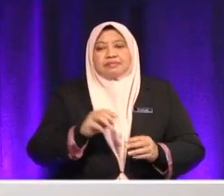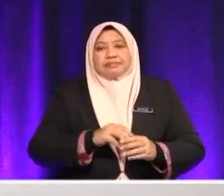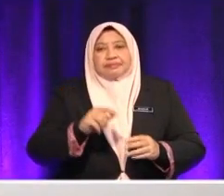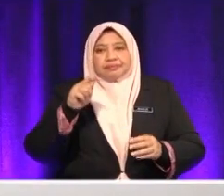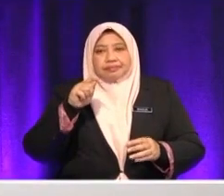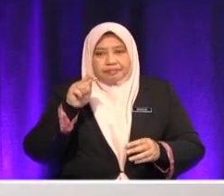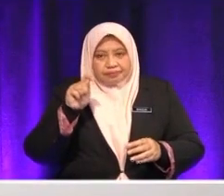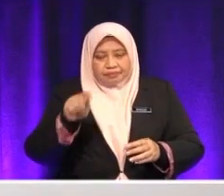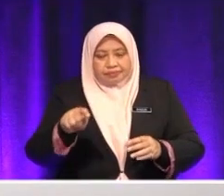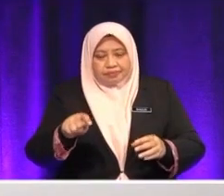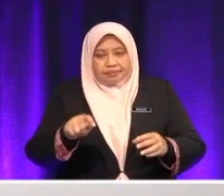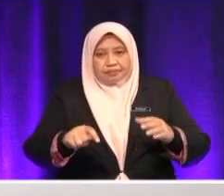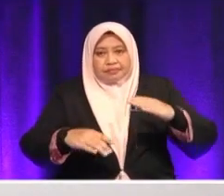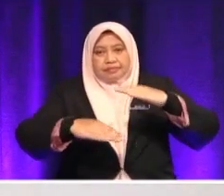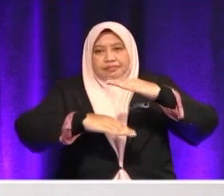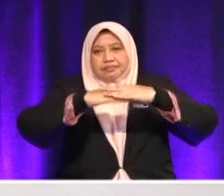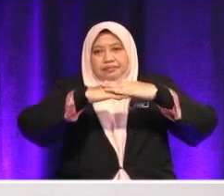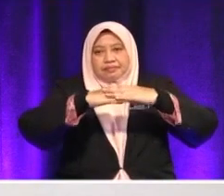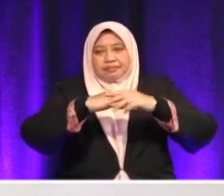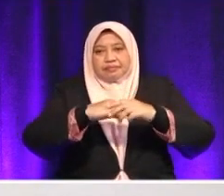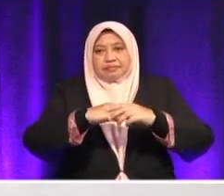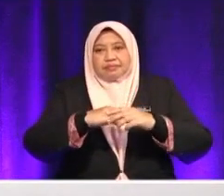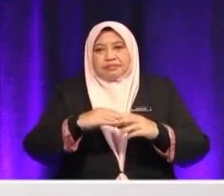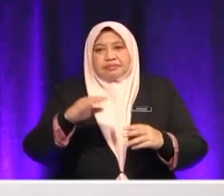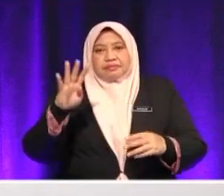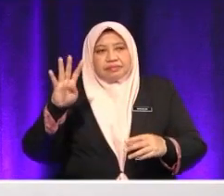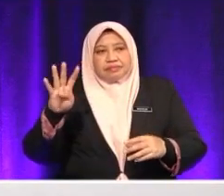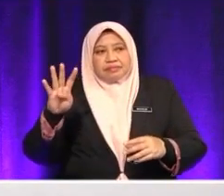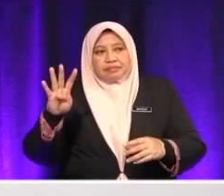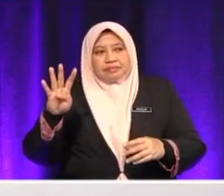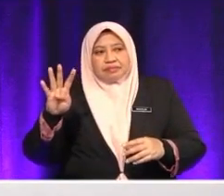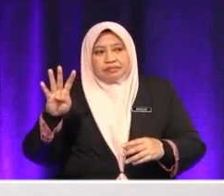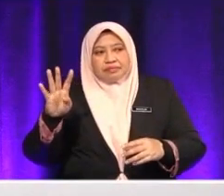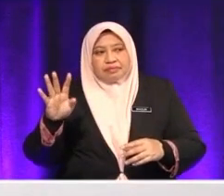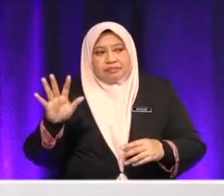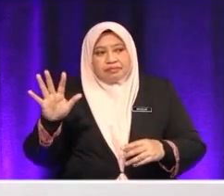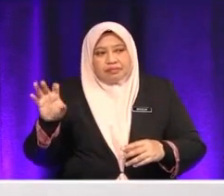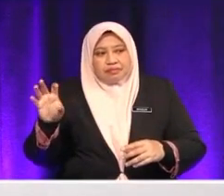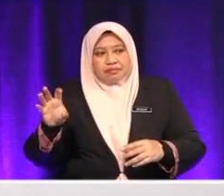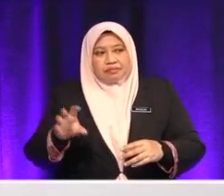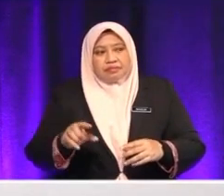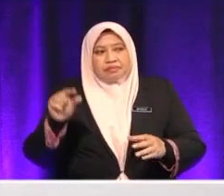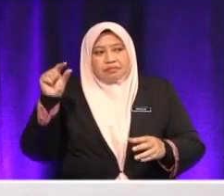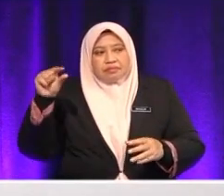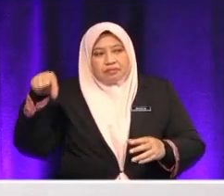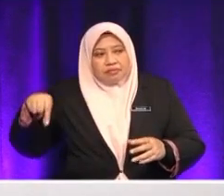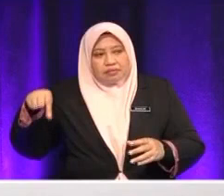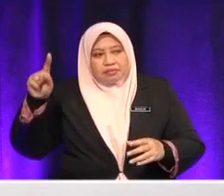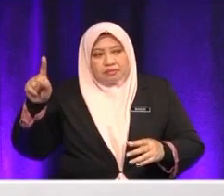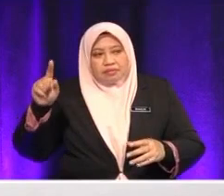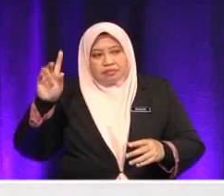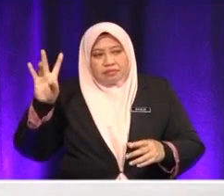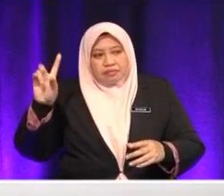adalah 450 kutip pertama 170 Kwartir kedua 230